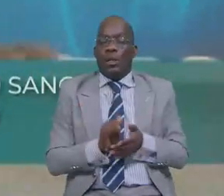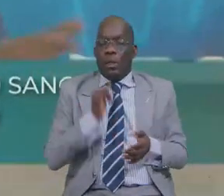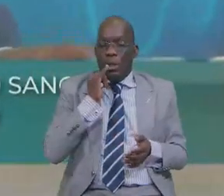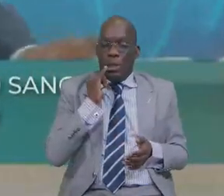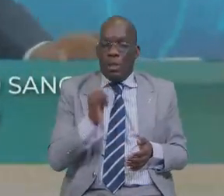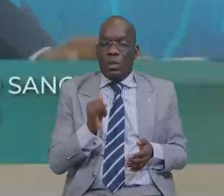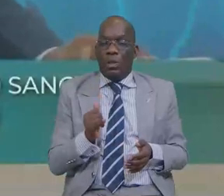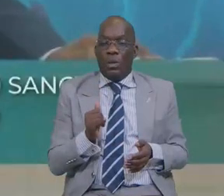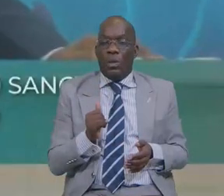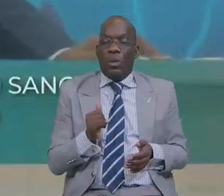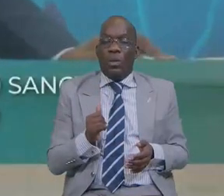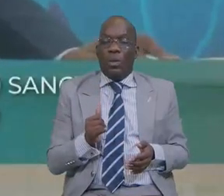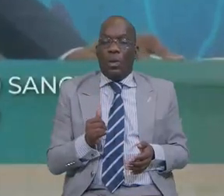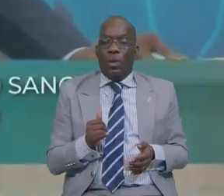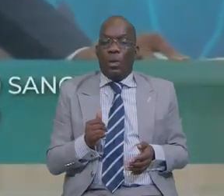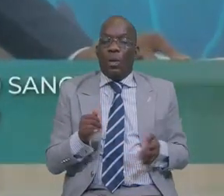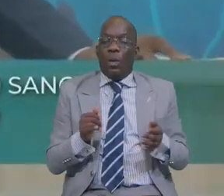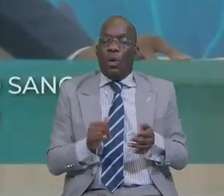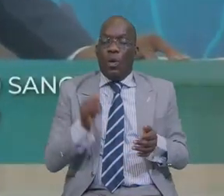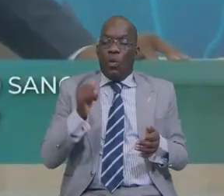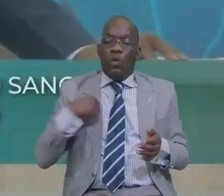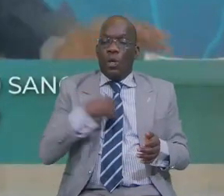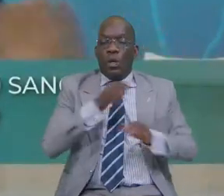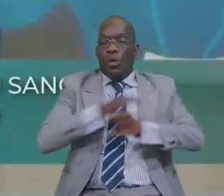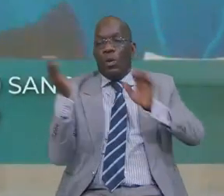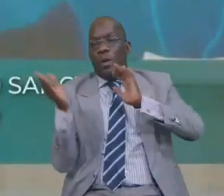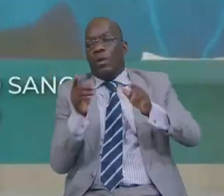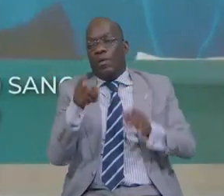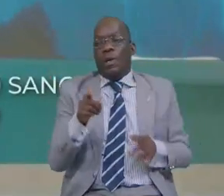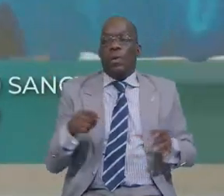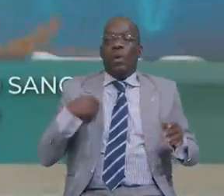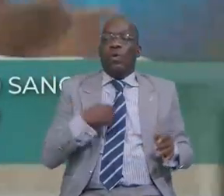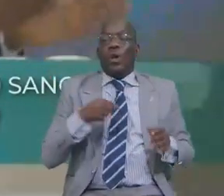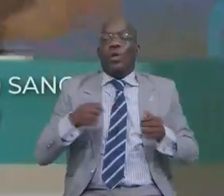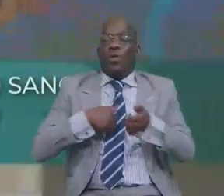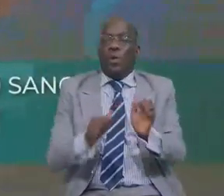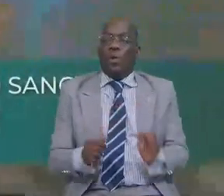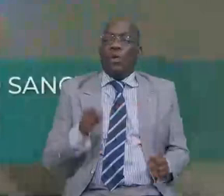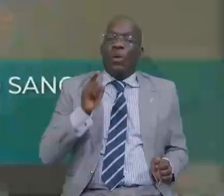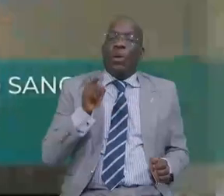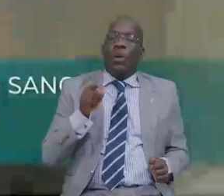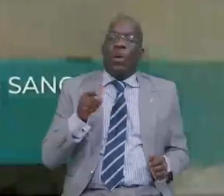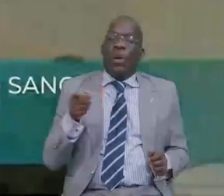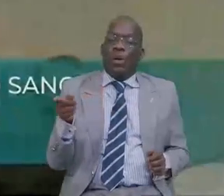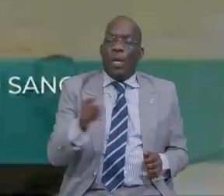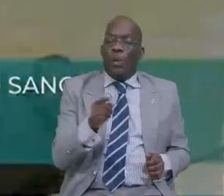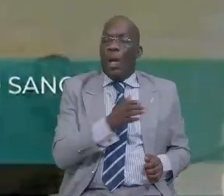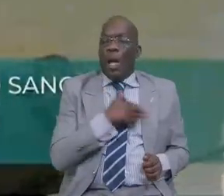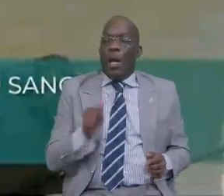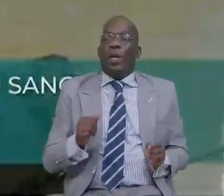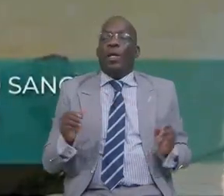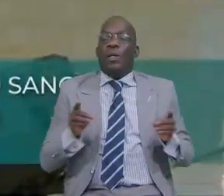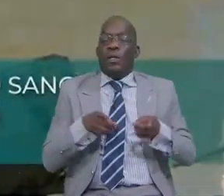ils ne comprennent rien de la lumière. C'est pourquoi nous faisons le suivi. C'est pourquoi nous faisons le discipulat. Maintenant, les amenons et leur montrons